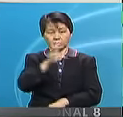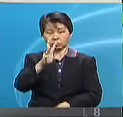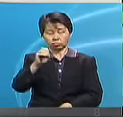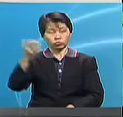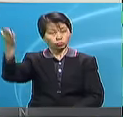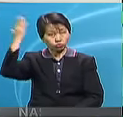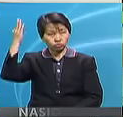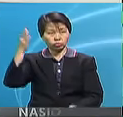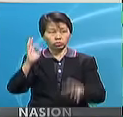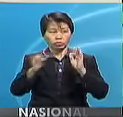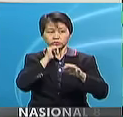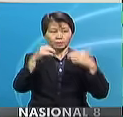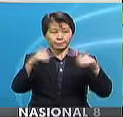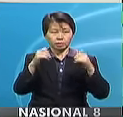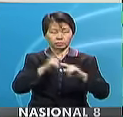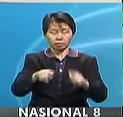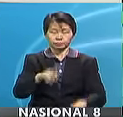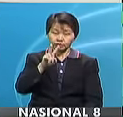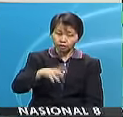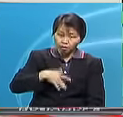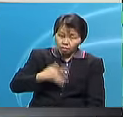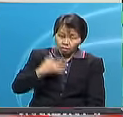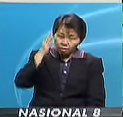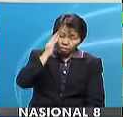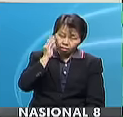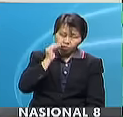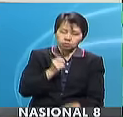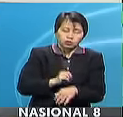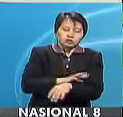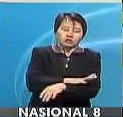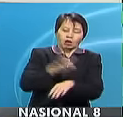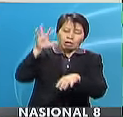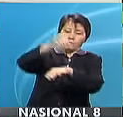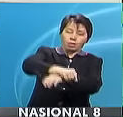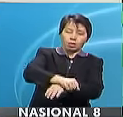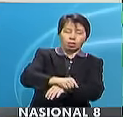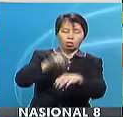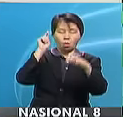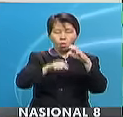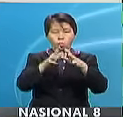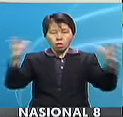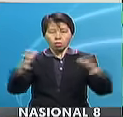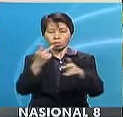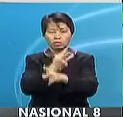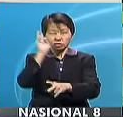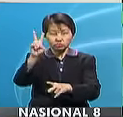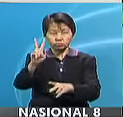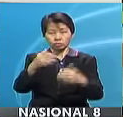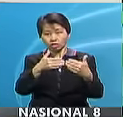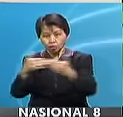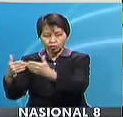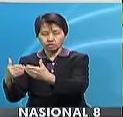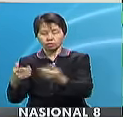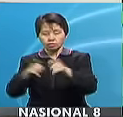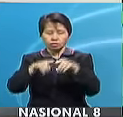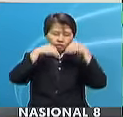lalu biarpun tidak beraksi namun izham turut merasai pengalaman ngeri dibasah lawan dengan jaringan besar buat kali kedua berturut-turut justeru